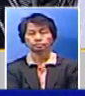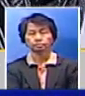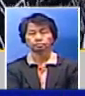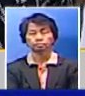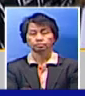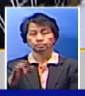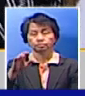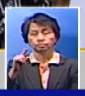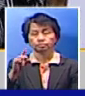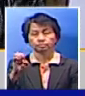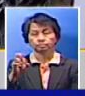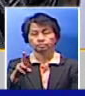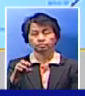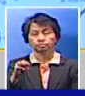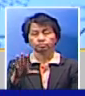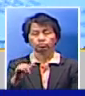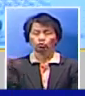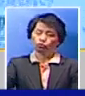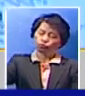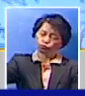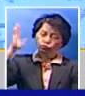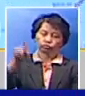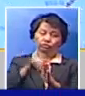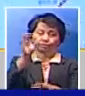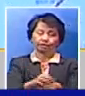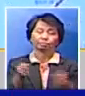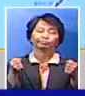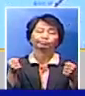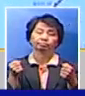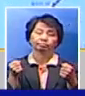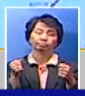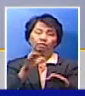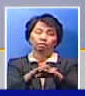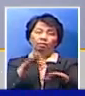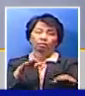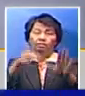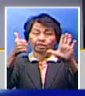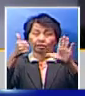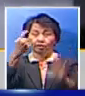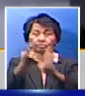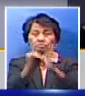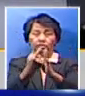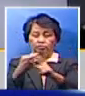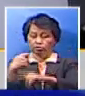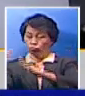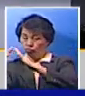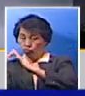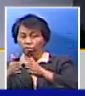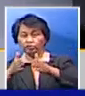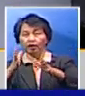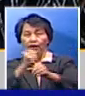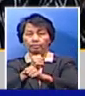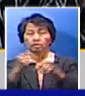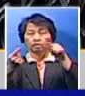Debra sebelum ini terpaksa mengharungi kesesakan jalan raya hampir 6 jam setiap hari dari rumahnya di Ampang untuk ke tempat kerja di